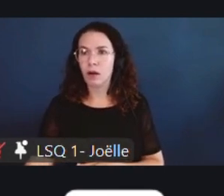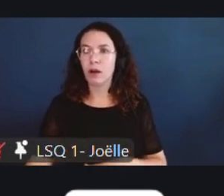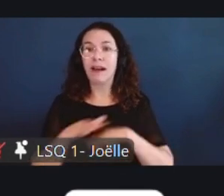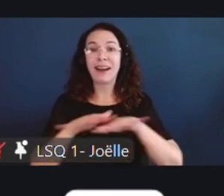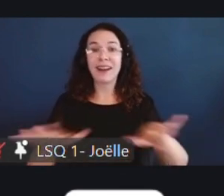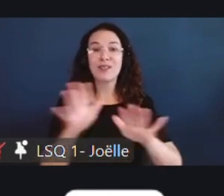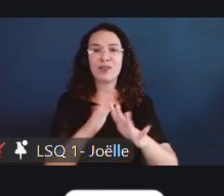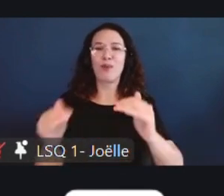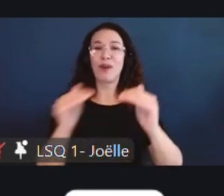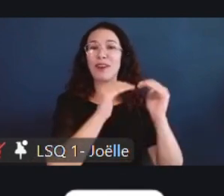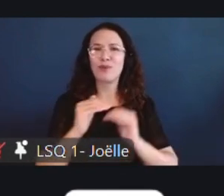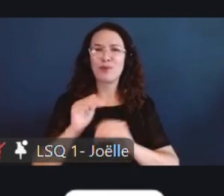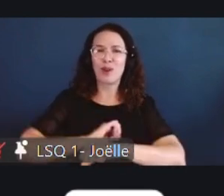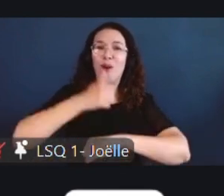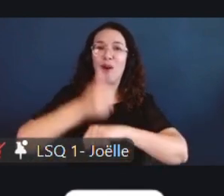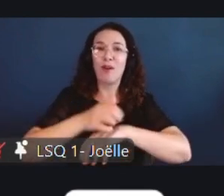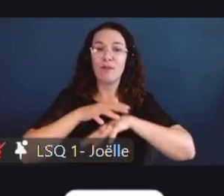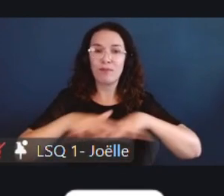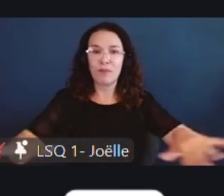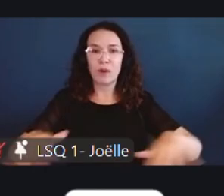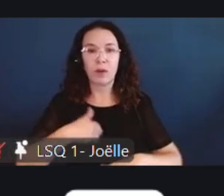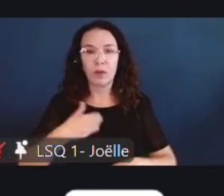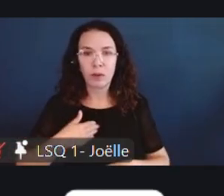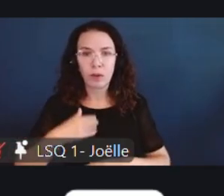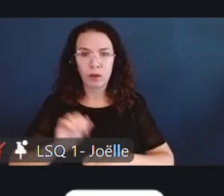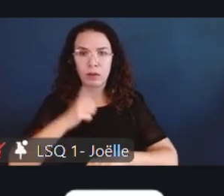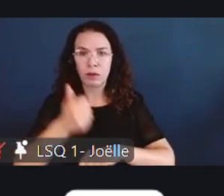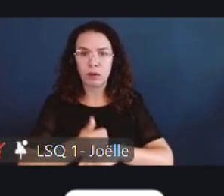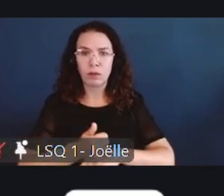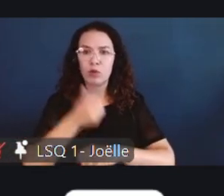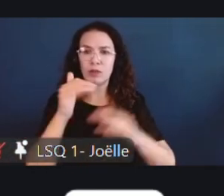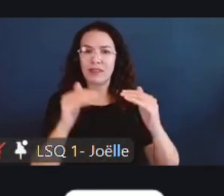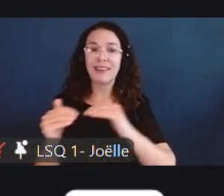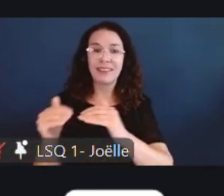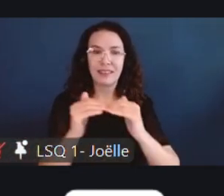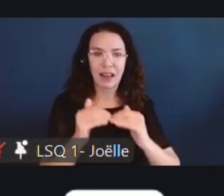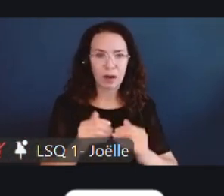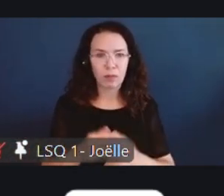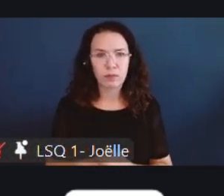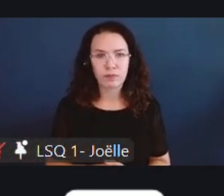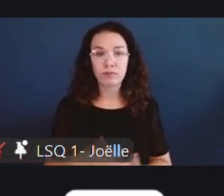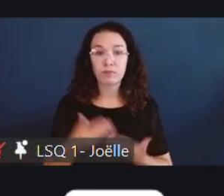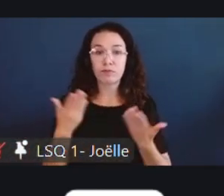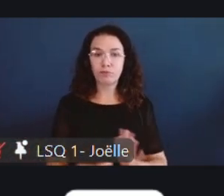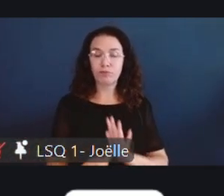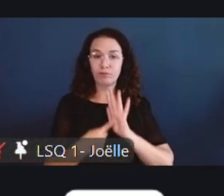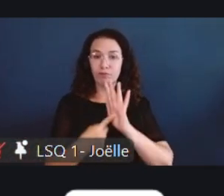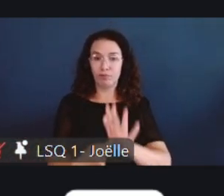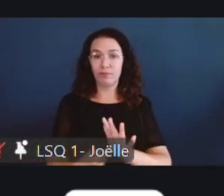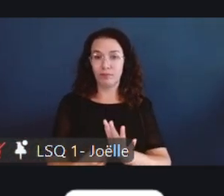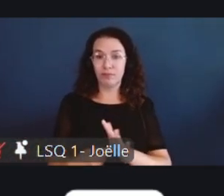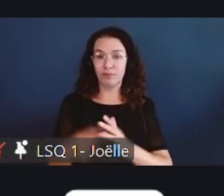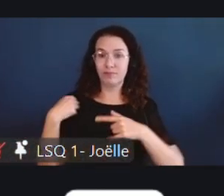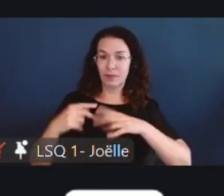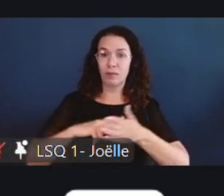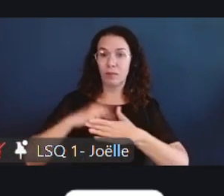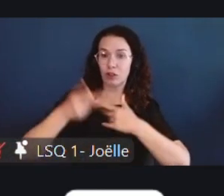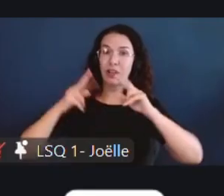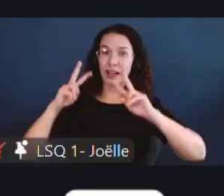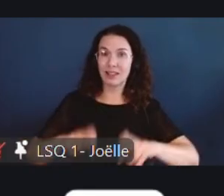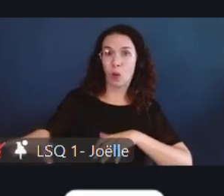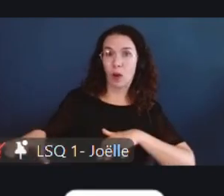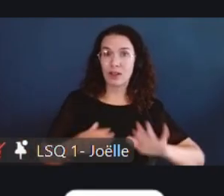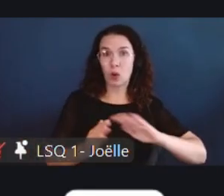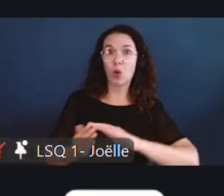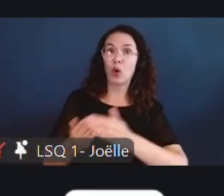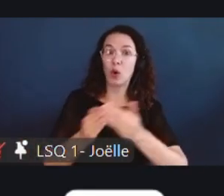afin d'appuyer les organisations dans la création de milieux plus équitables. Ce qu'on vous présente aujourd'hui vient de nos projets de recherche-action